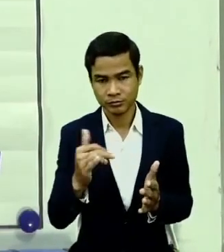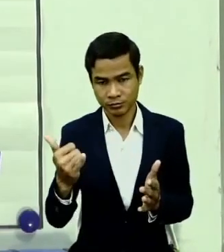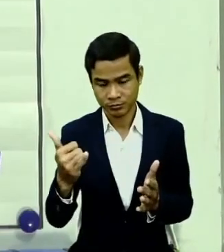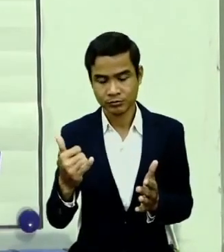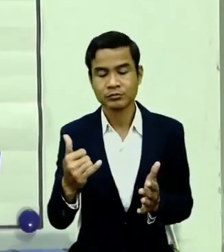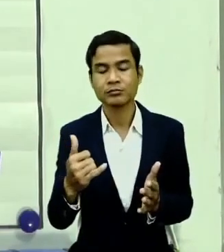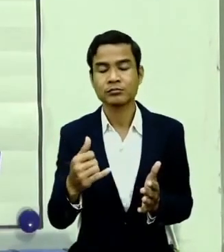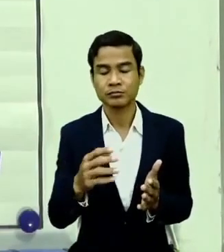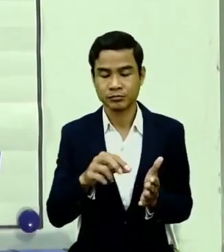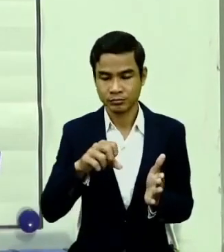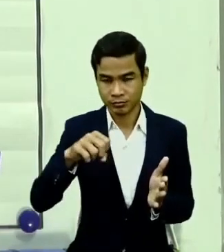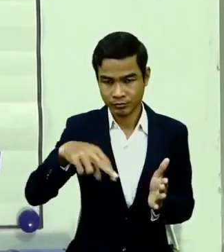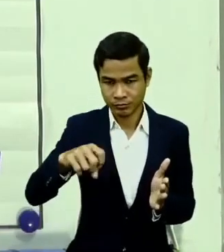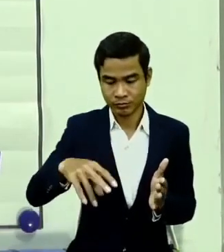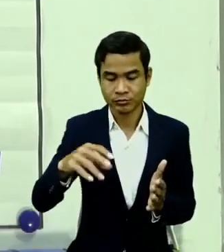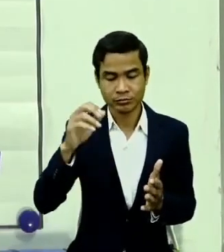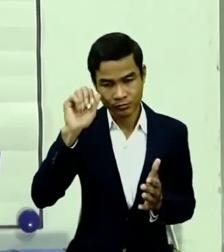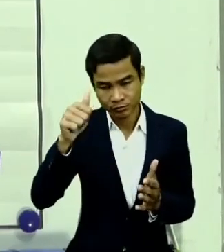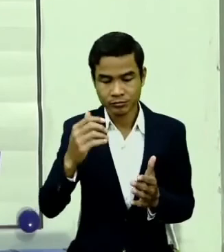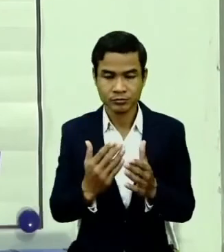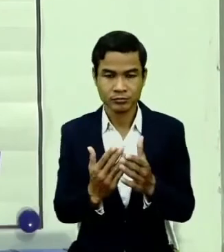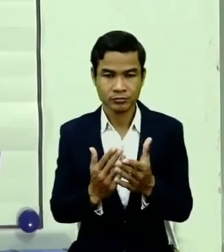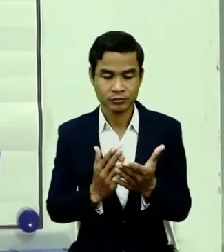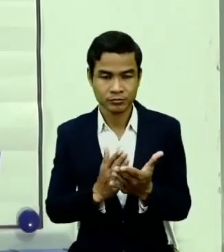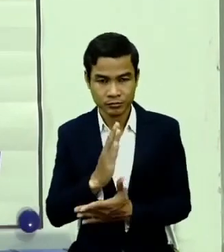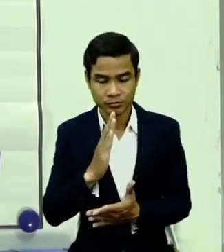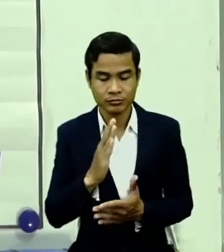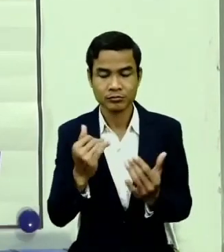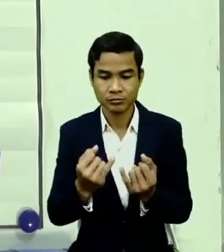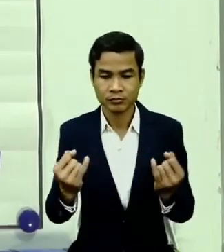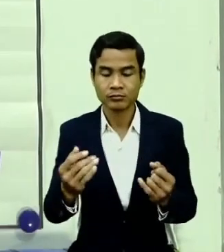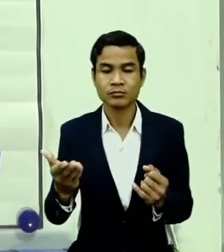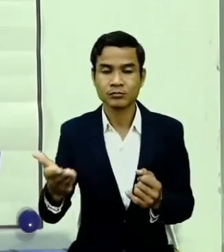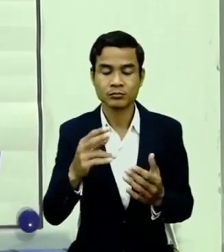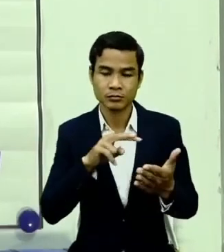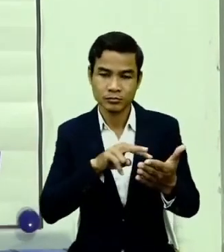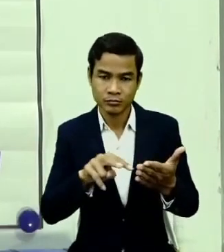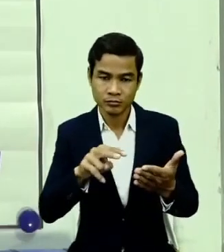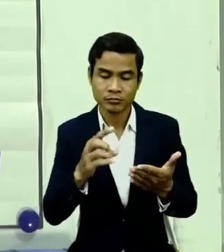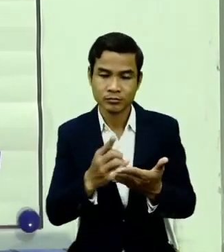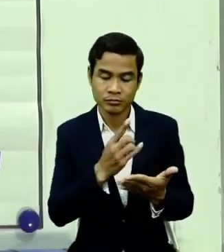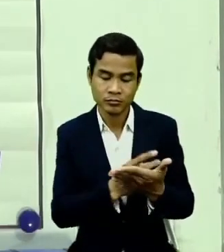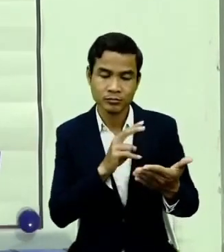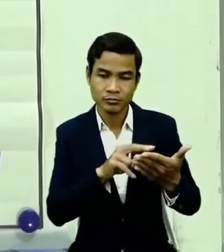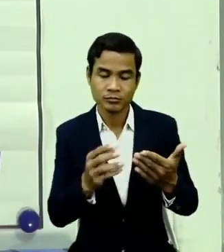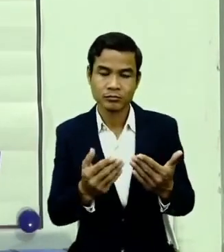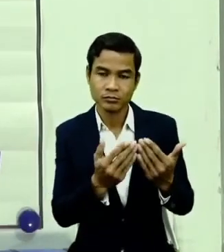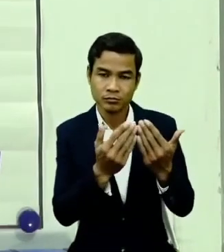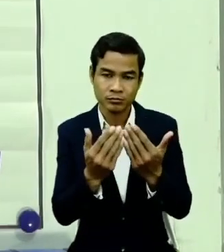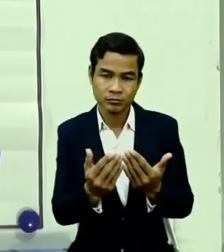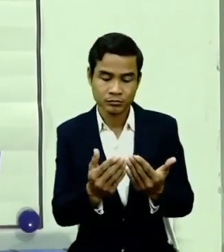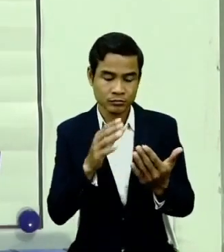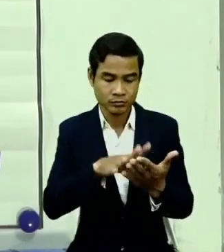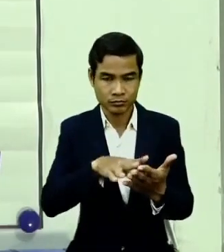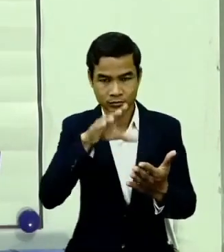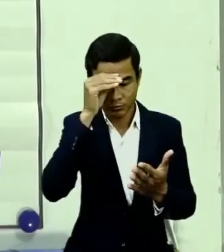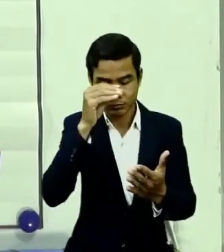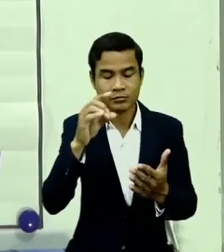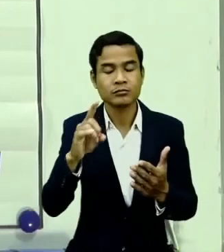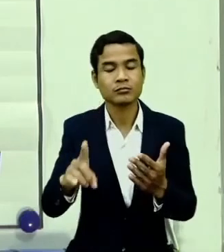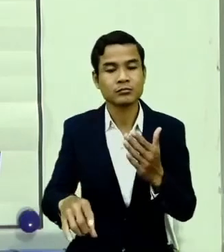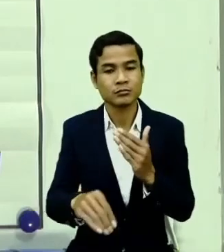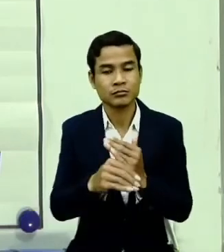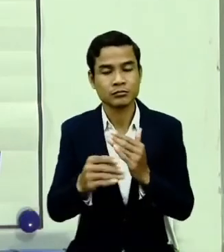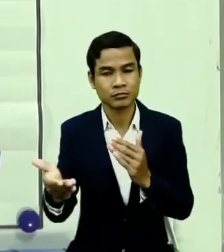26ចាតម្រូវការនិងសិទ្ធិរបស់កុមារចូលកូនអាននៅមេរៀននេះដើម្បីស្វែងយល់នៅខ្លឹមសារបន្ថែ